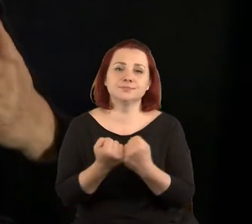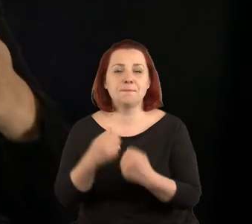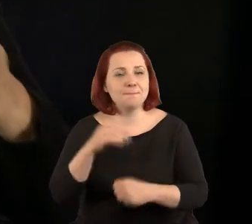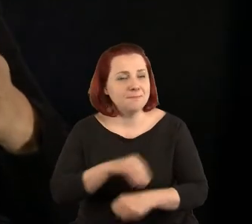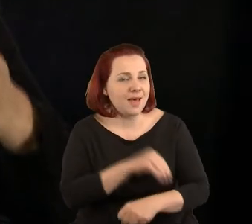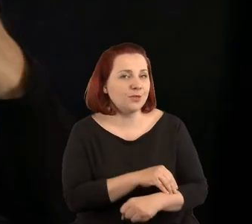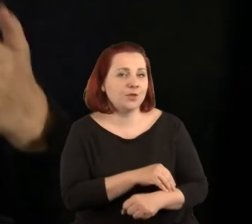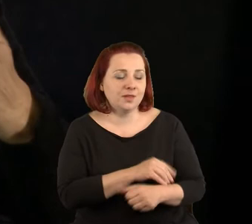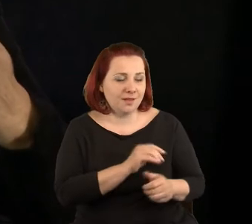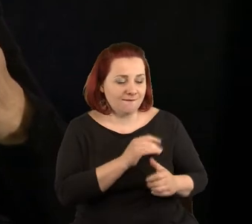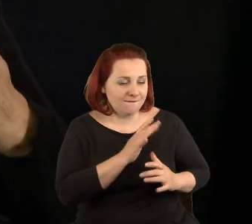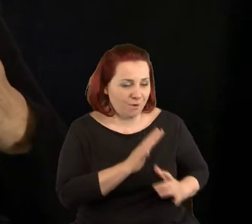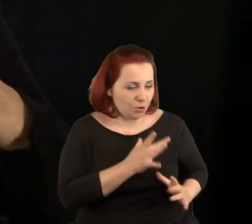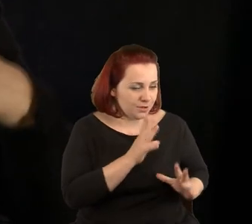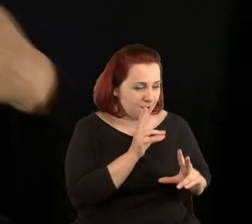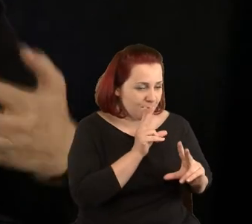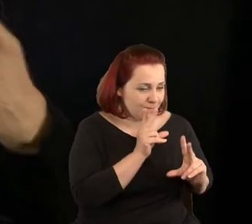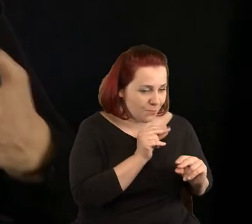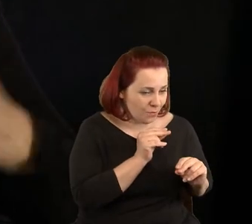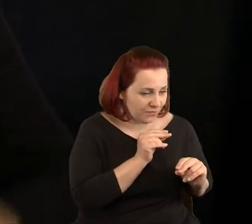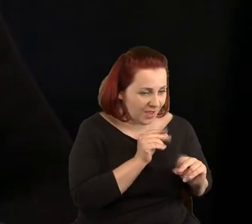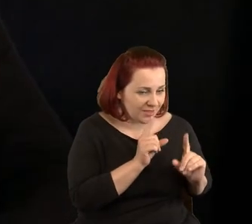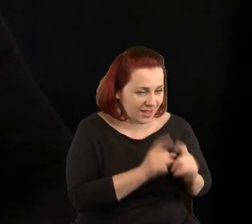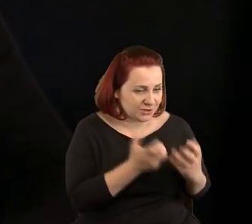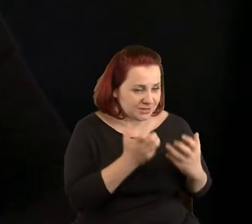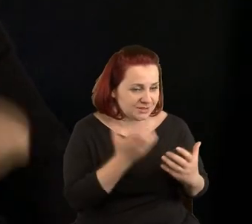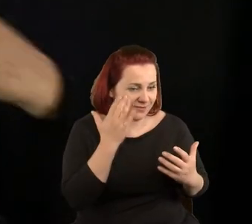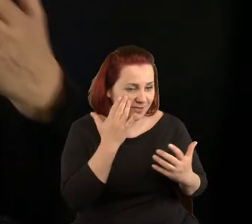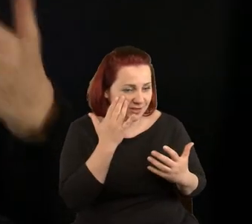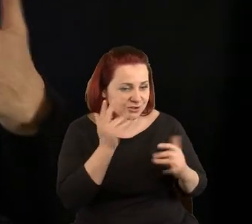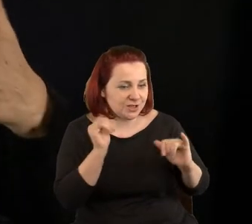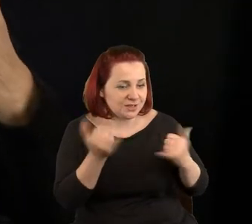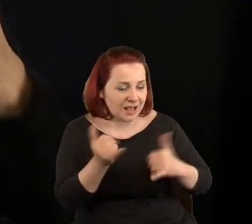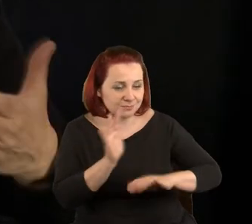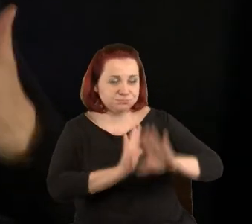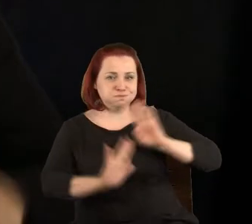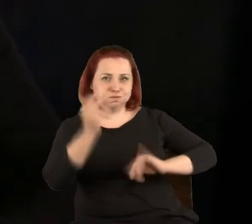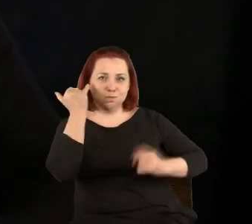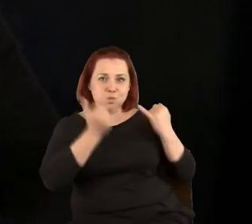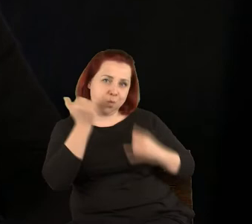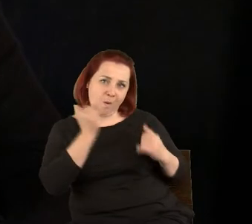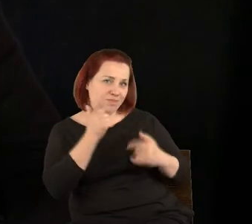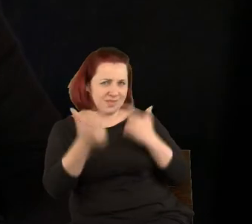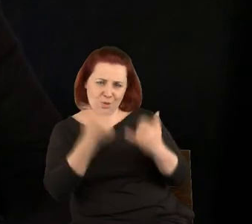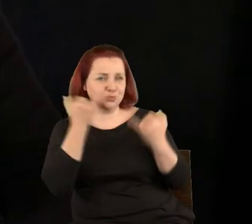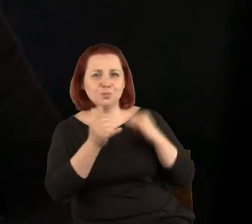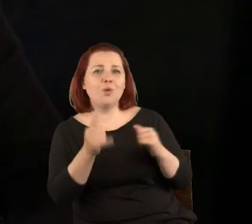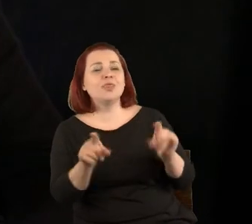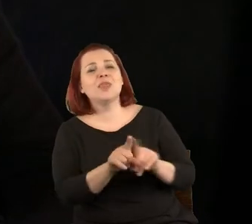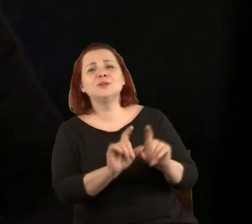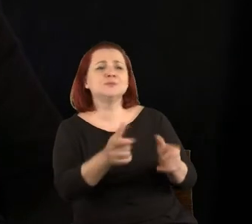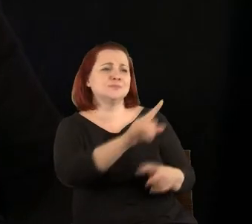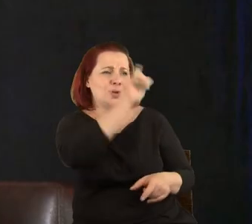jednak wolniej mówię, ale też chciałabym wiedzieć, gdzie nie popełniać błędu i staram się zrozumieć, czego ludzie oczekują.